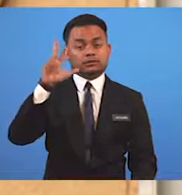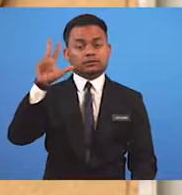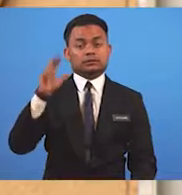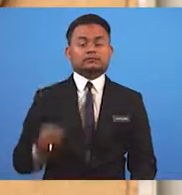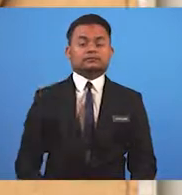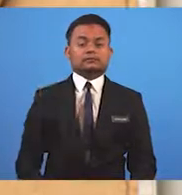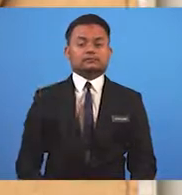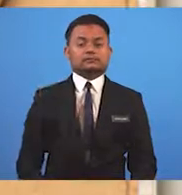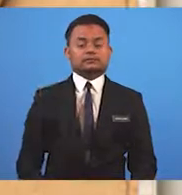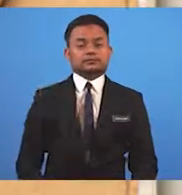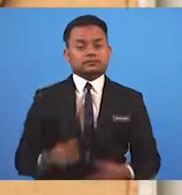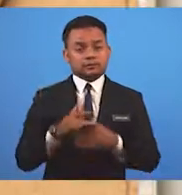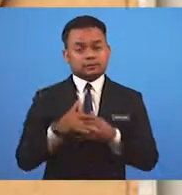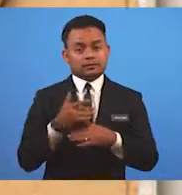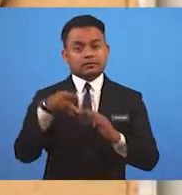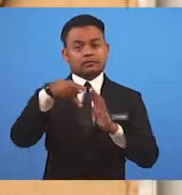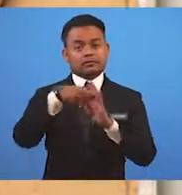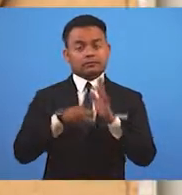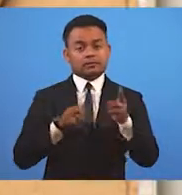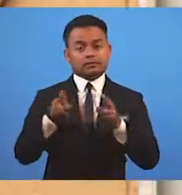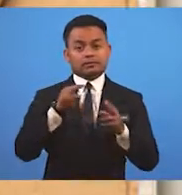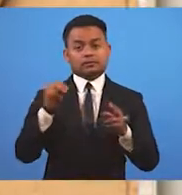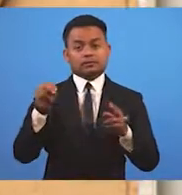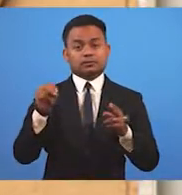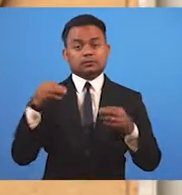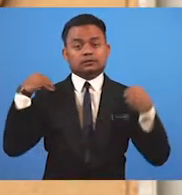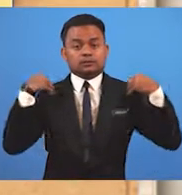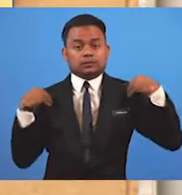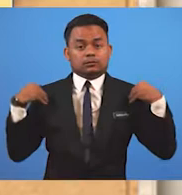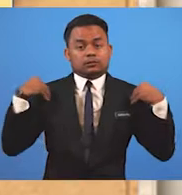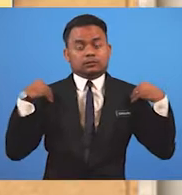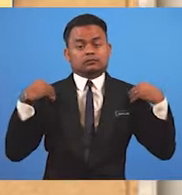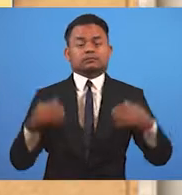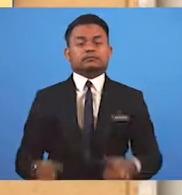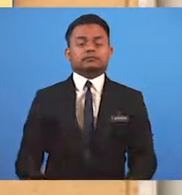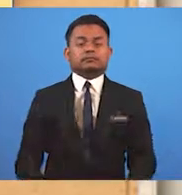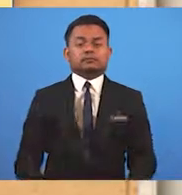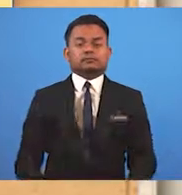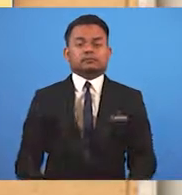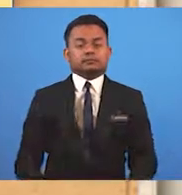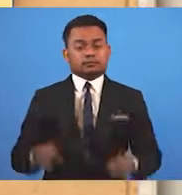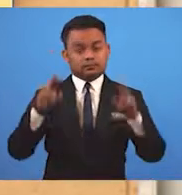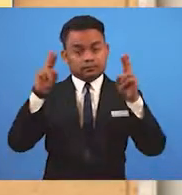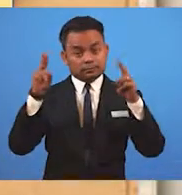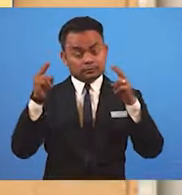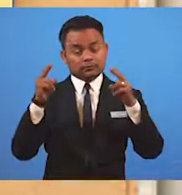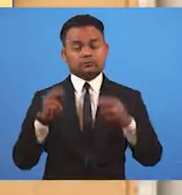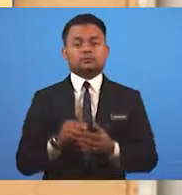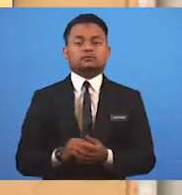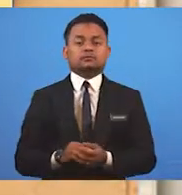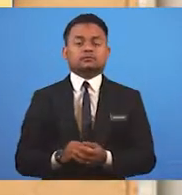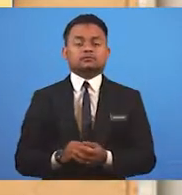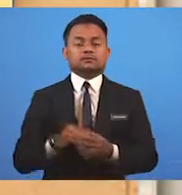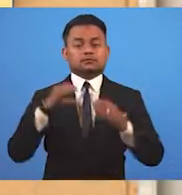1033, Asas Pengurusan Ternakan. Dan topik kita pada kali ini bertajuk